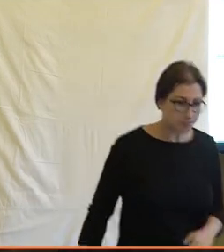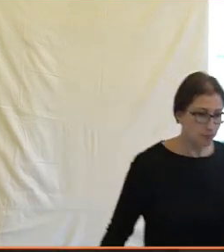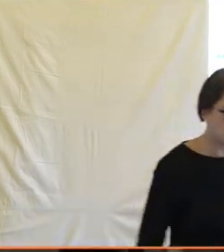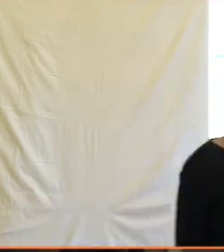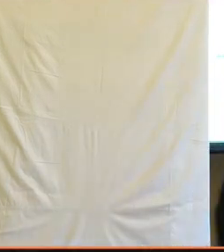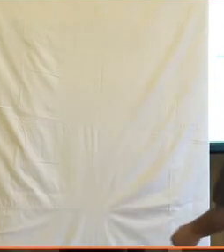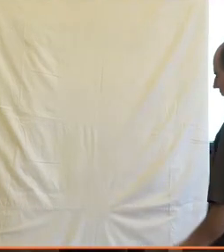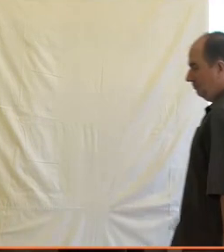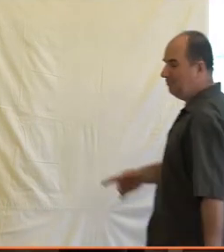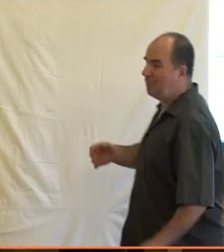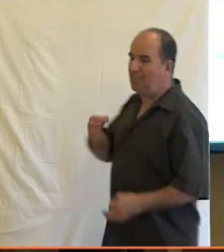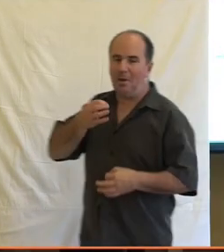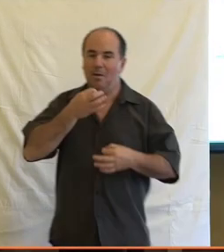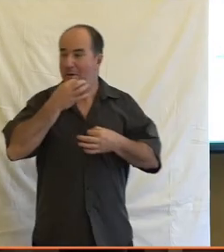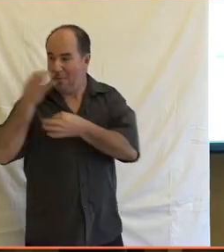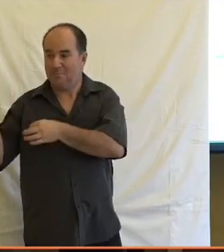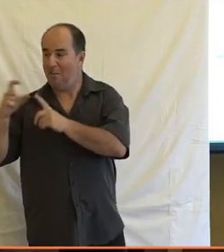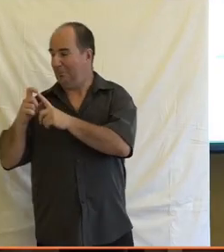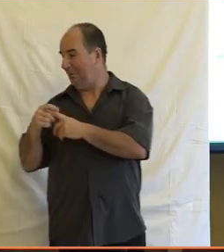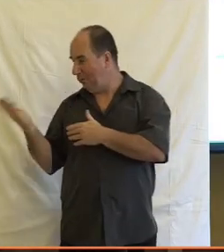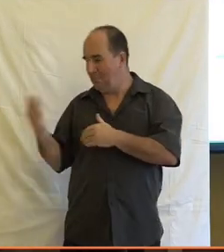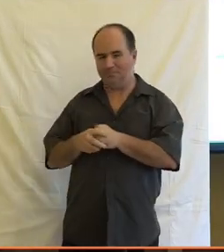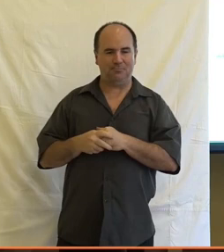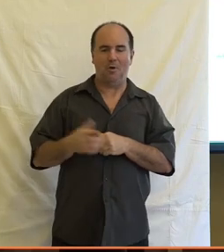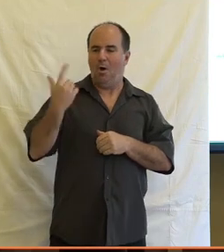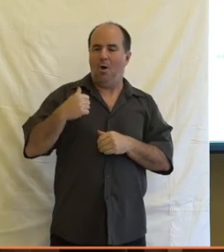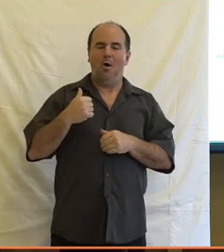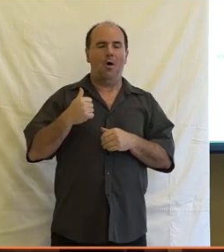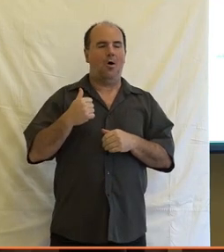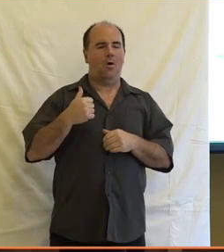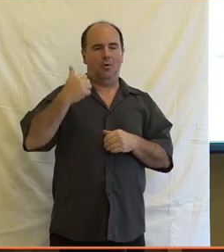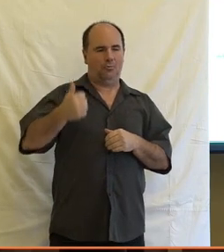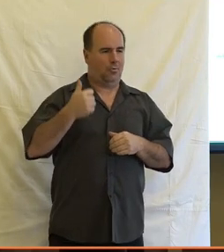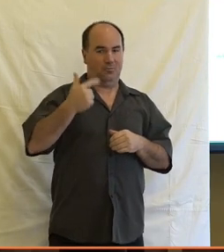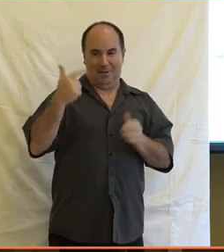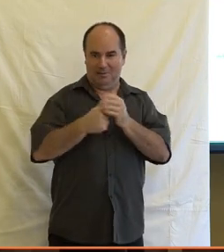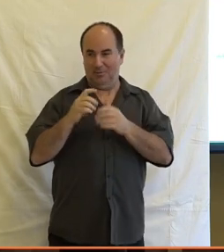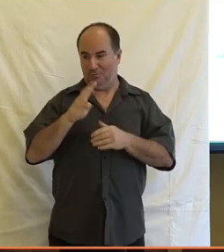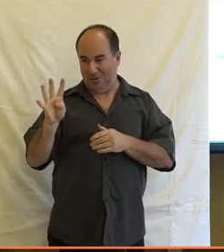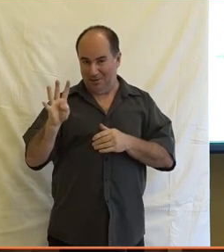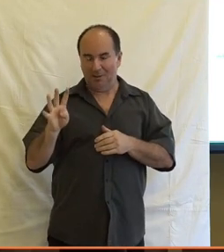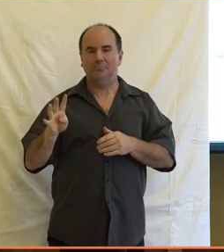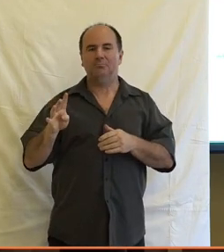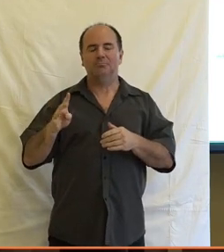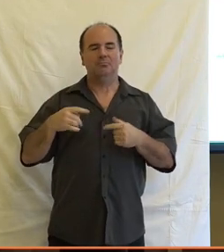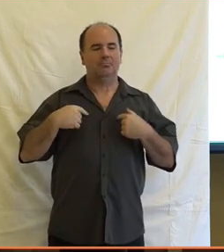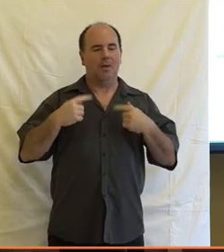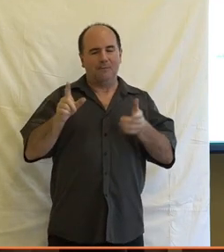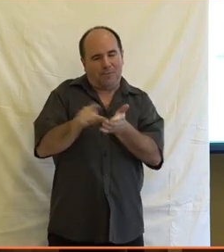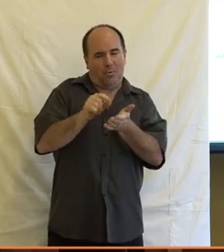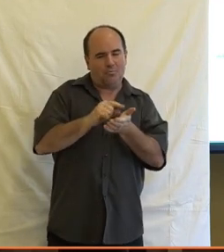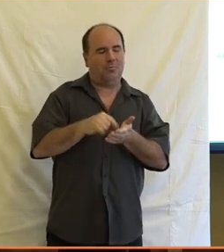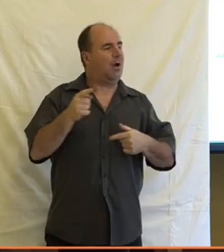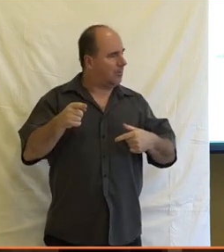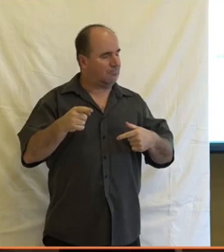roku 2004 se věnuješ hlasovým technologiím, vyvíjíš je, používáš je. Mohla bys nám, jak